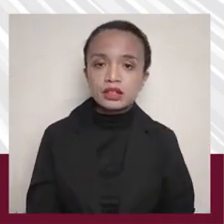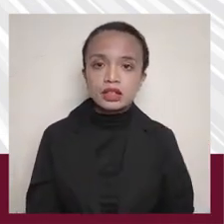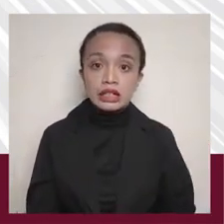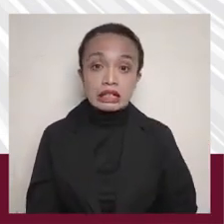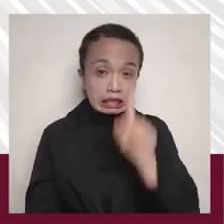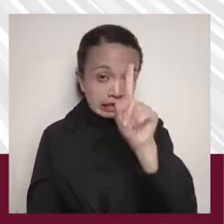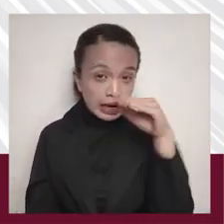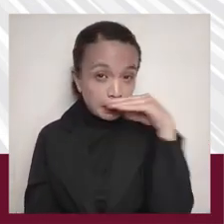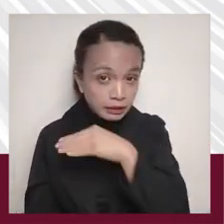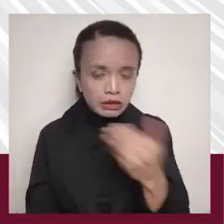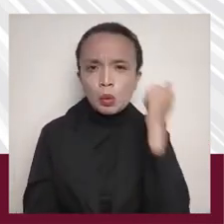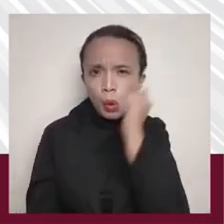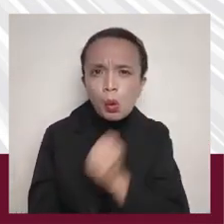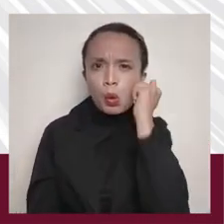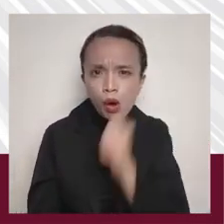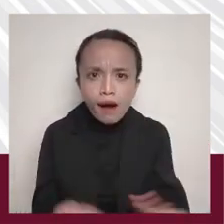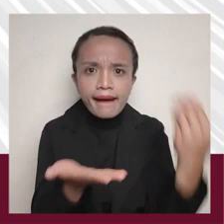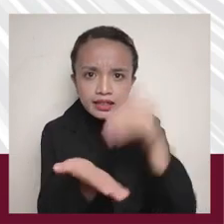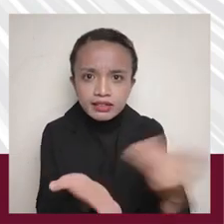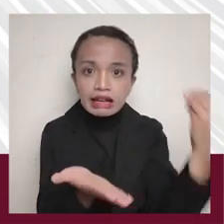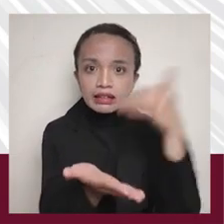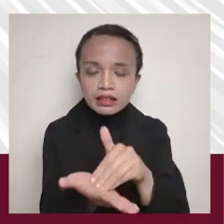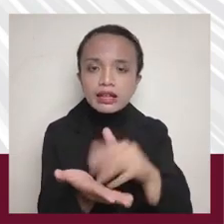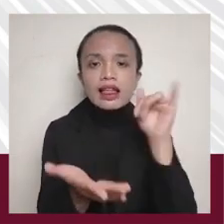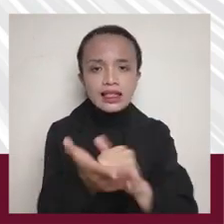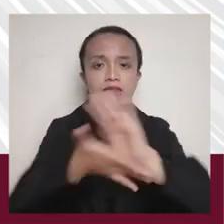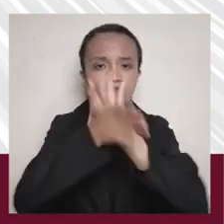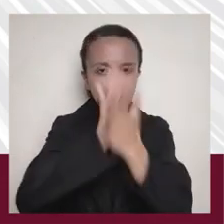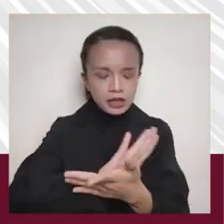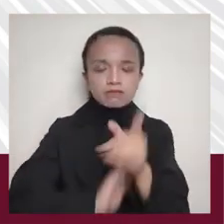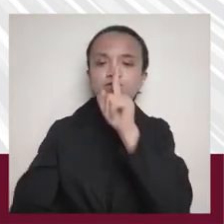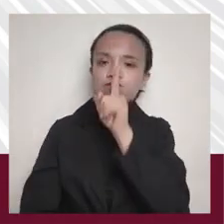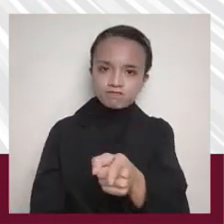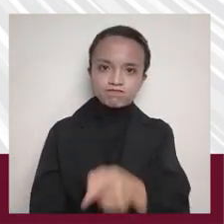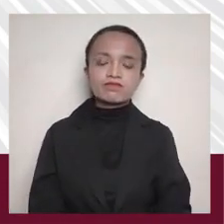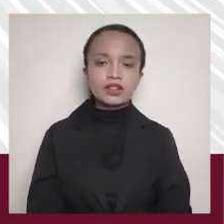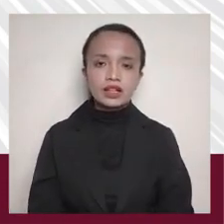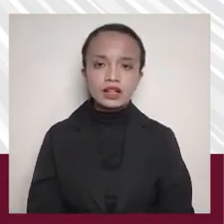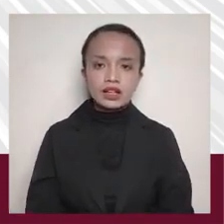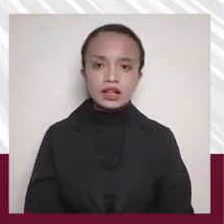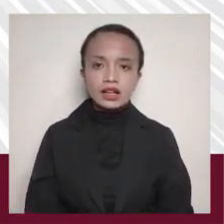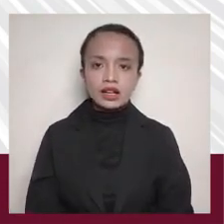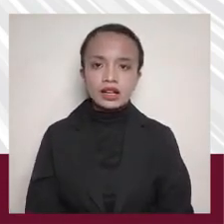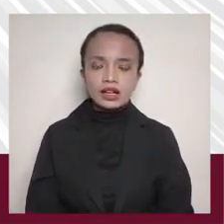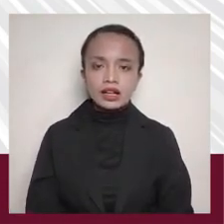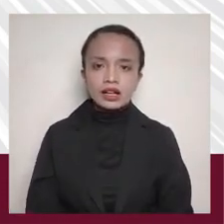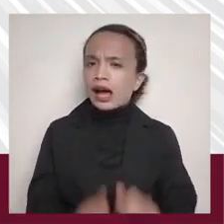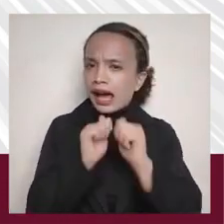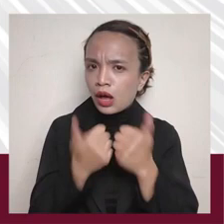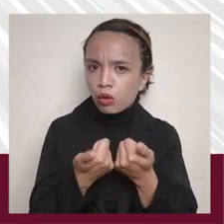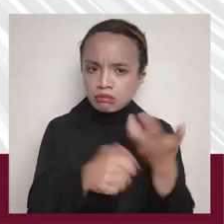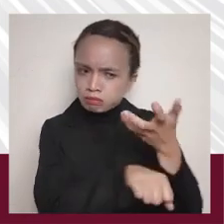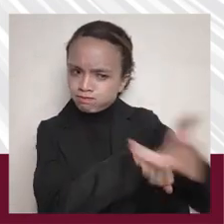ang isang kasinungalingan ng madalas at ito ay magiging katotohanan. Para hindi malinlang sa